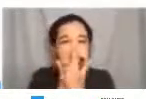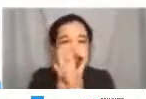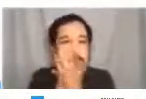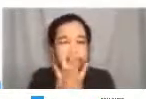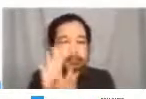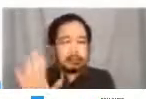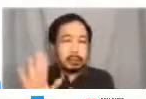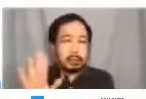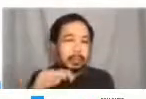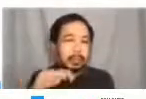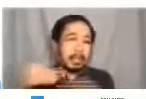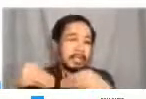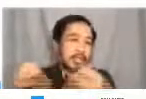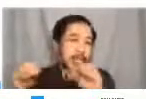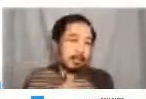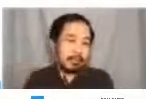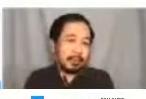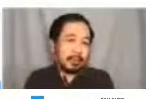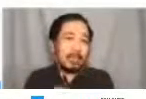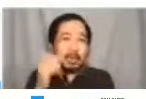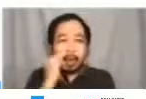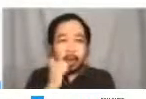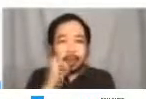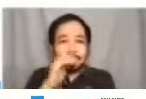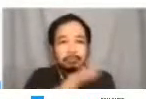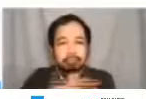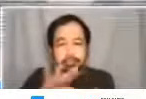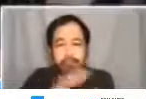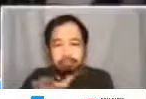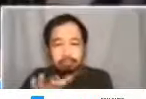pakikisa sa ating programa. Mabuhay po kayo.